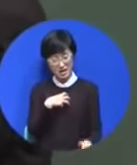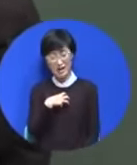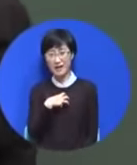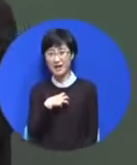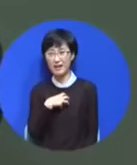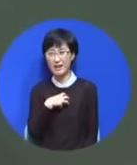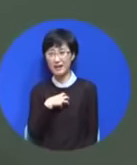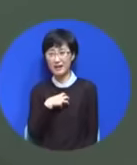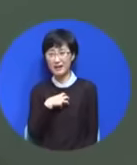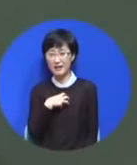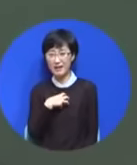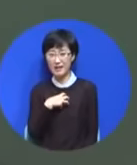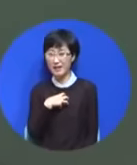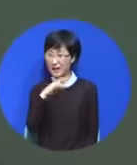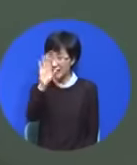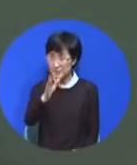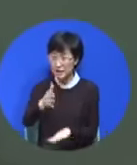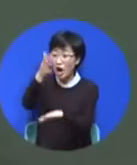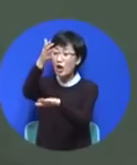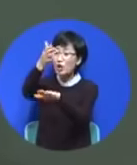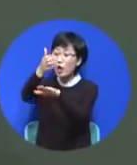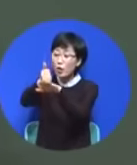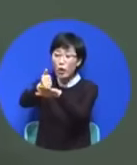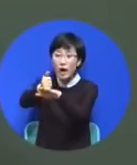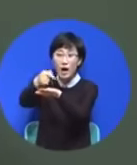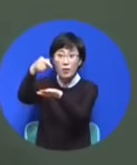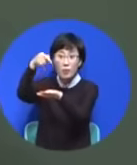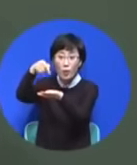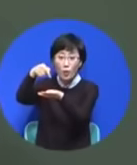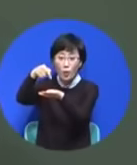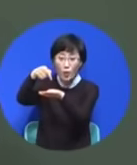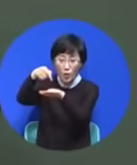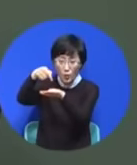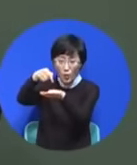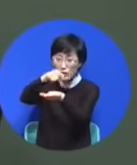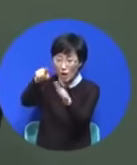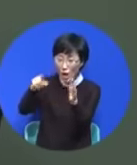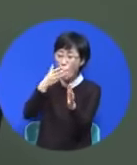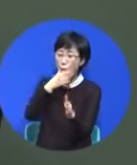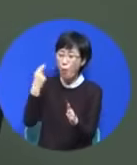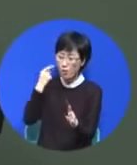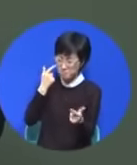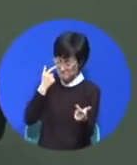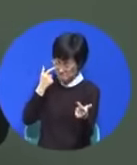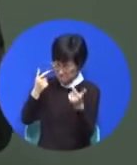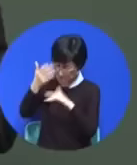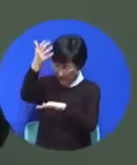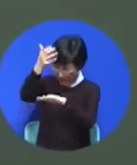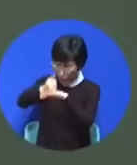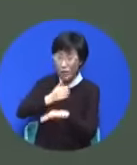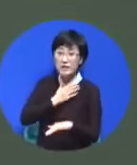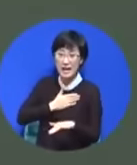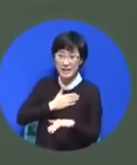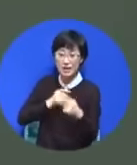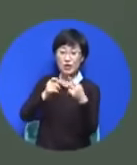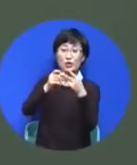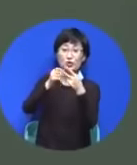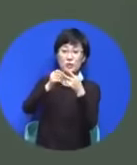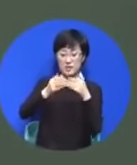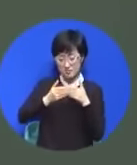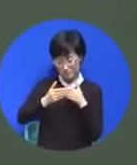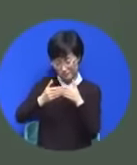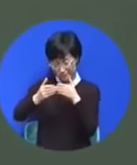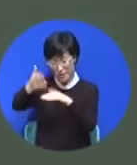생깁니다 결론만 난게 아닙니다 결과도 알고 있는데 여러분 결과를 알고